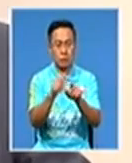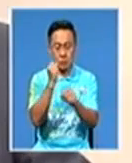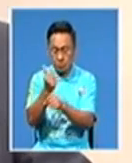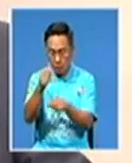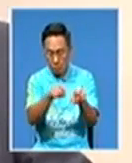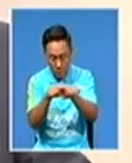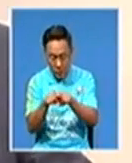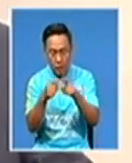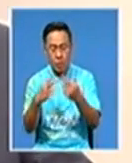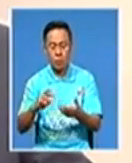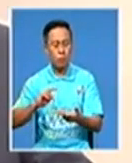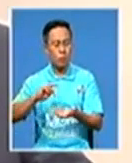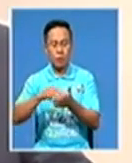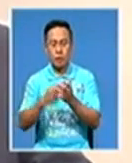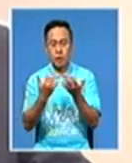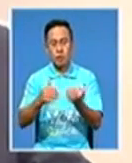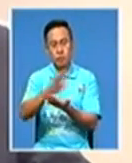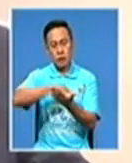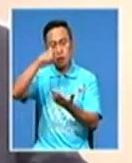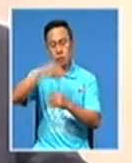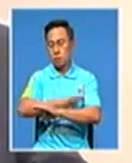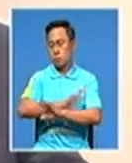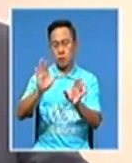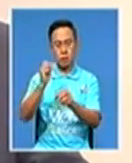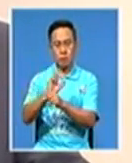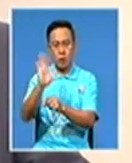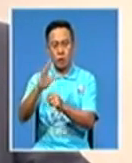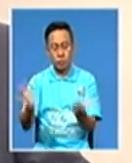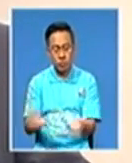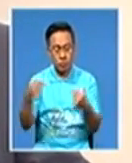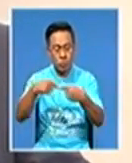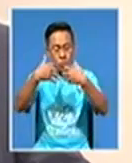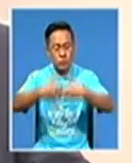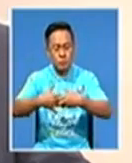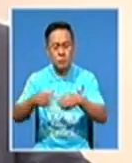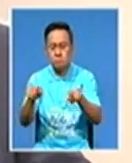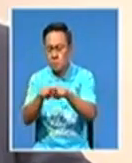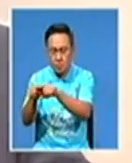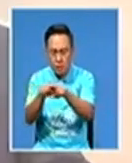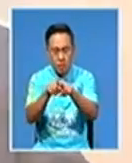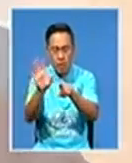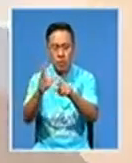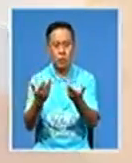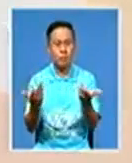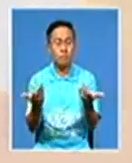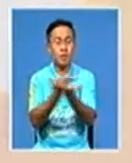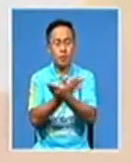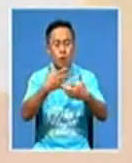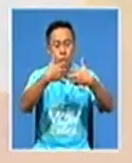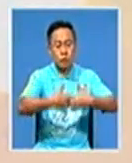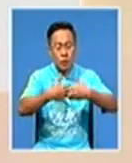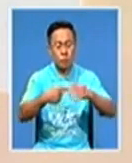เราก็จะไม่เอาละเราจะไปทำใหม่เราจะไปส่งเสริมอุตสาหกรรมอาหารทางแพทย์เป็นต้น